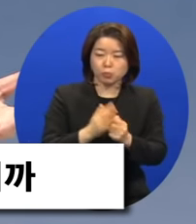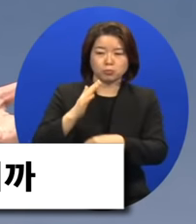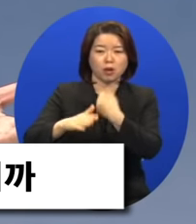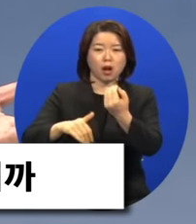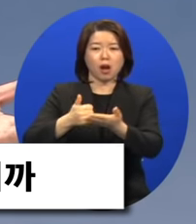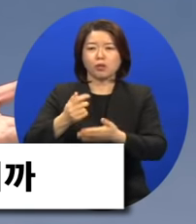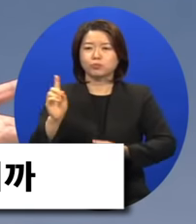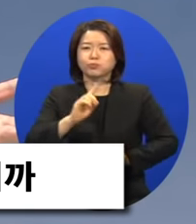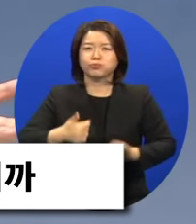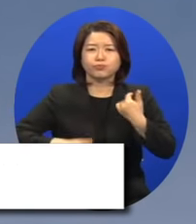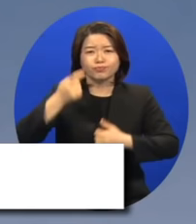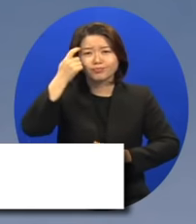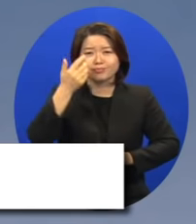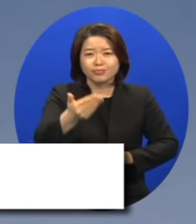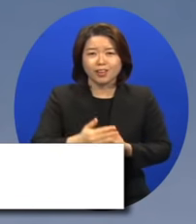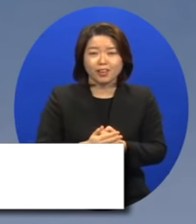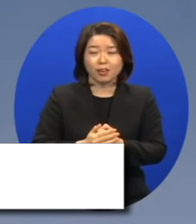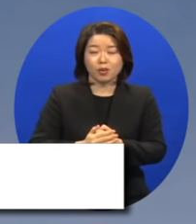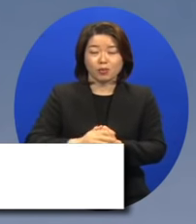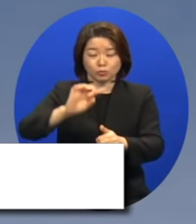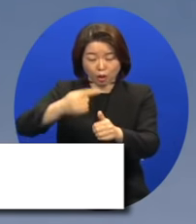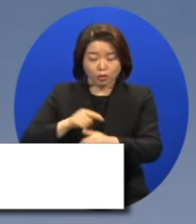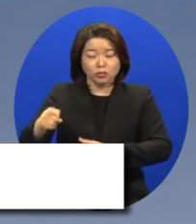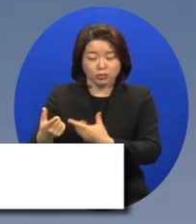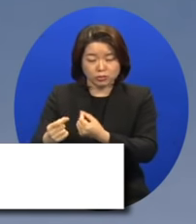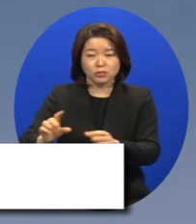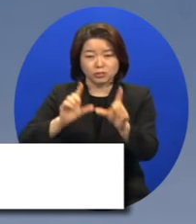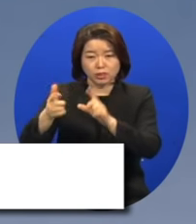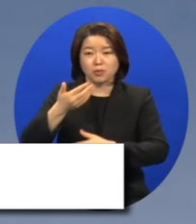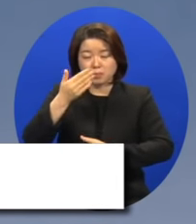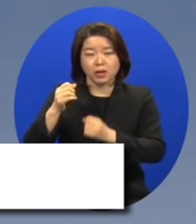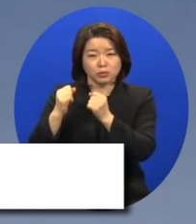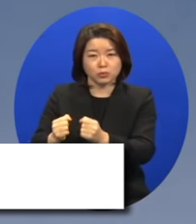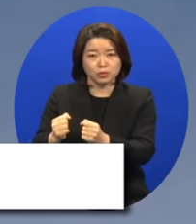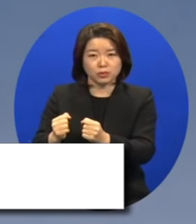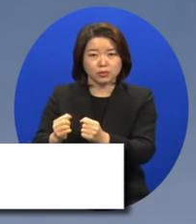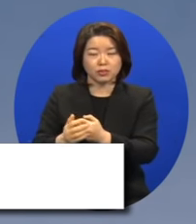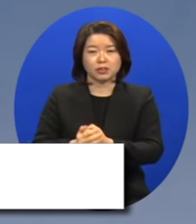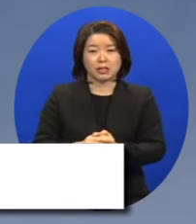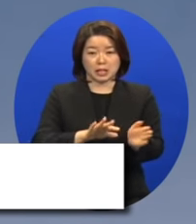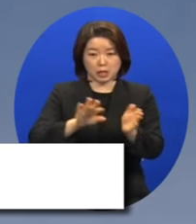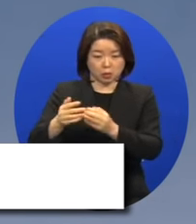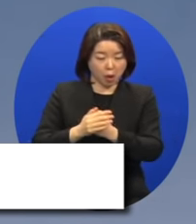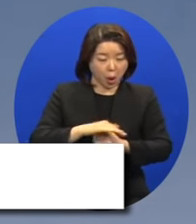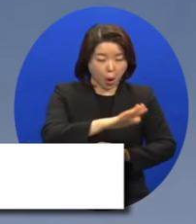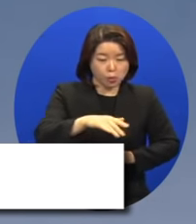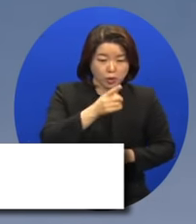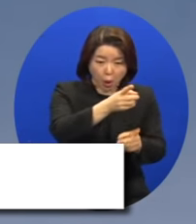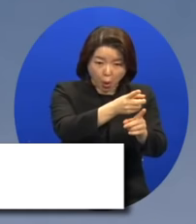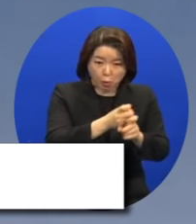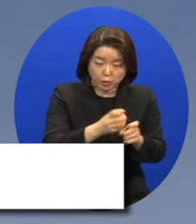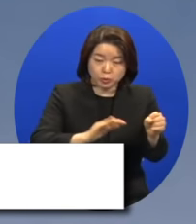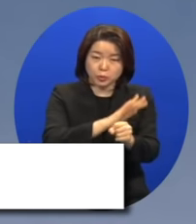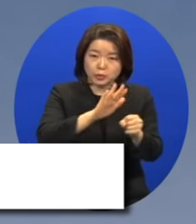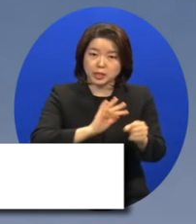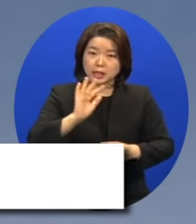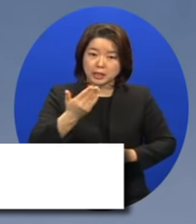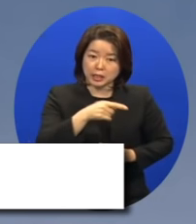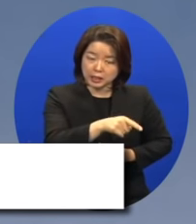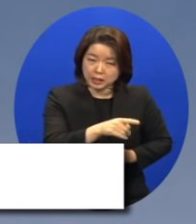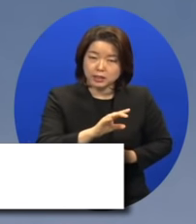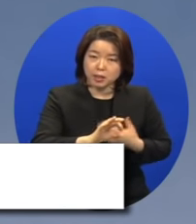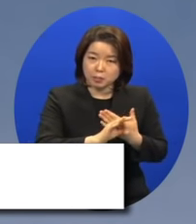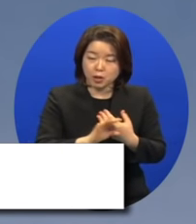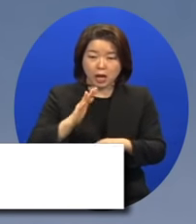하나님께서는그것을얼마나기뻐하시겠습니까?우리가 그런식으로살아갈수있다면,그리고결국 원수